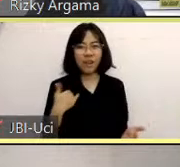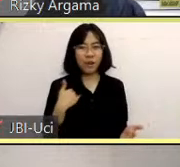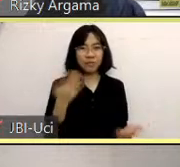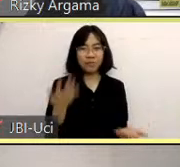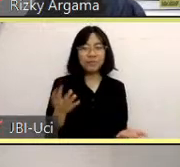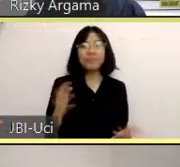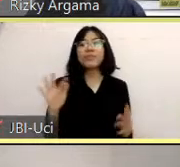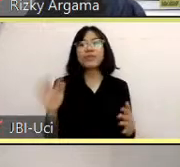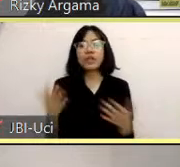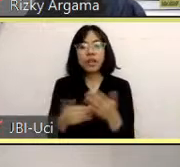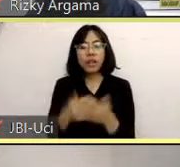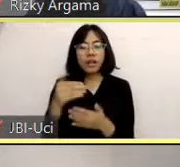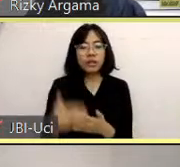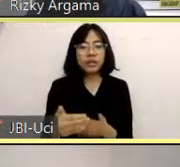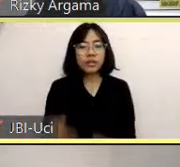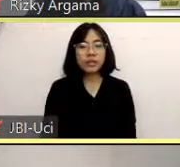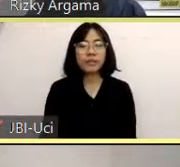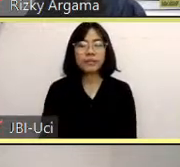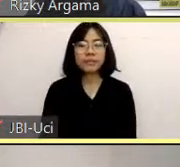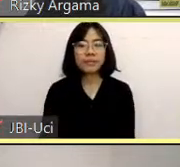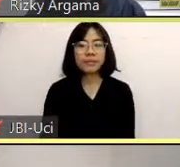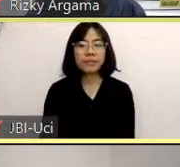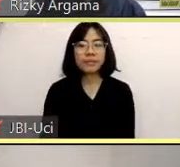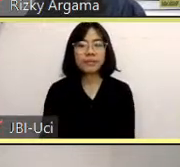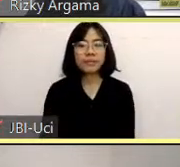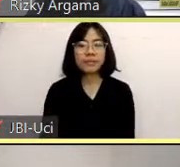bisa next, Mas Asmuni.